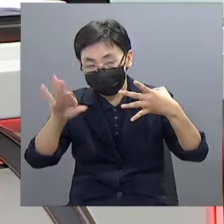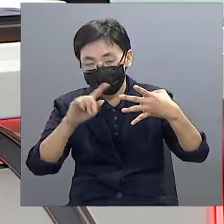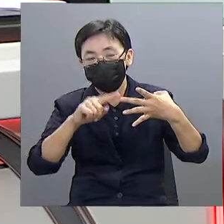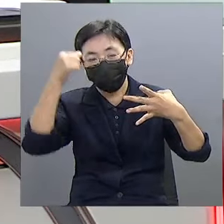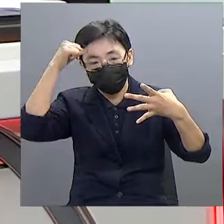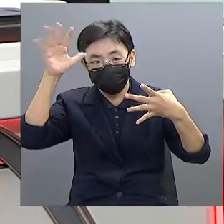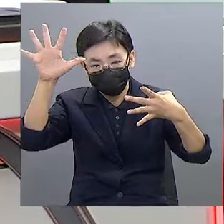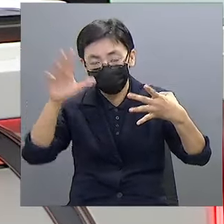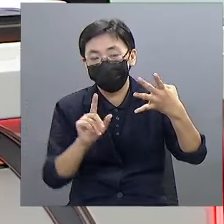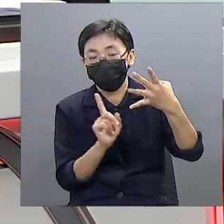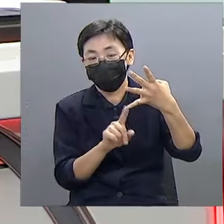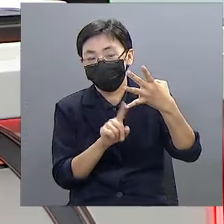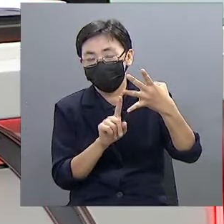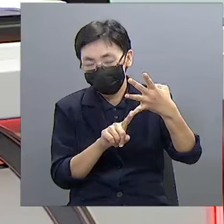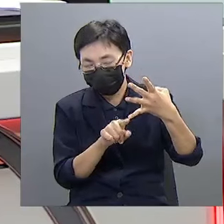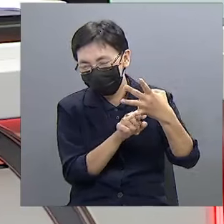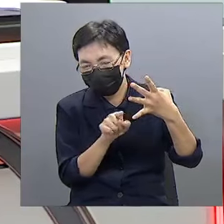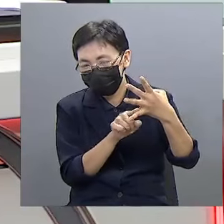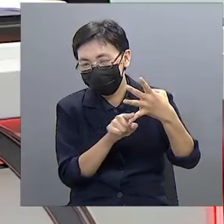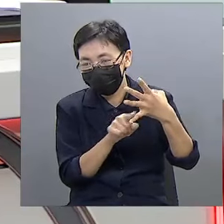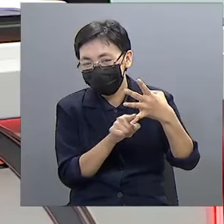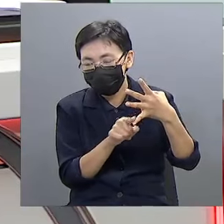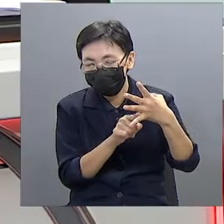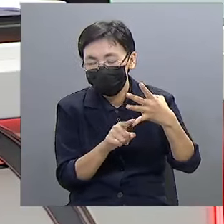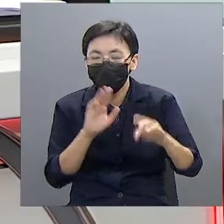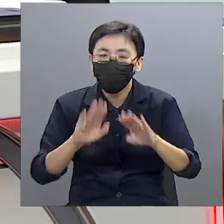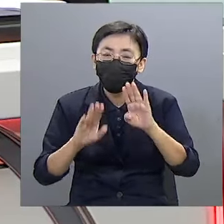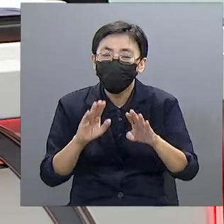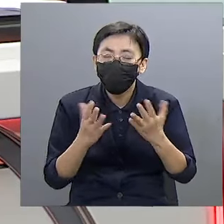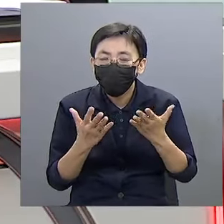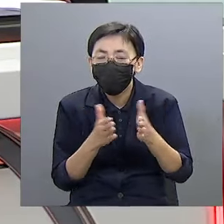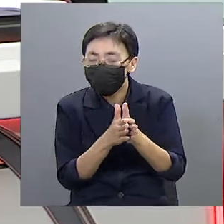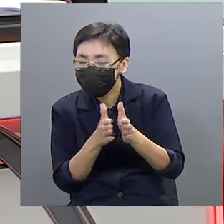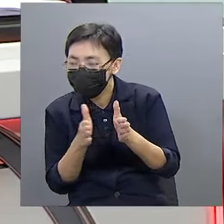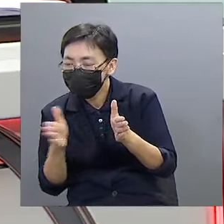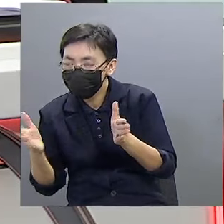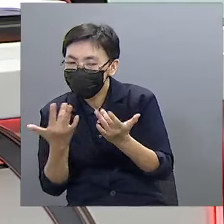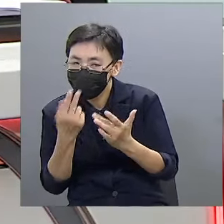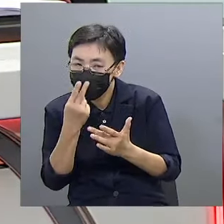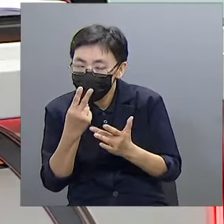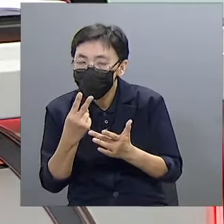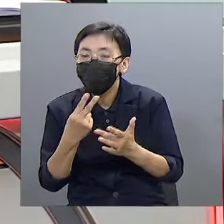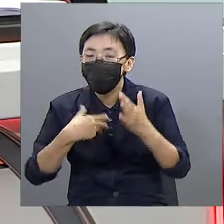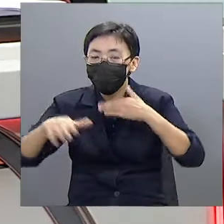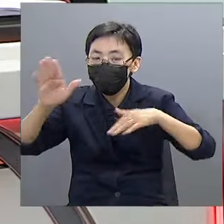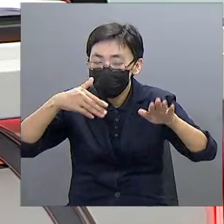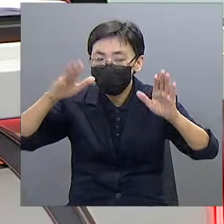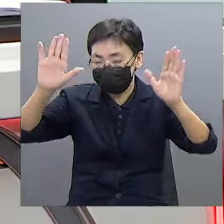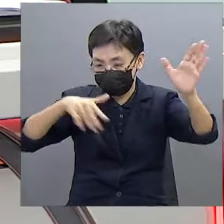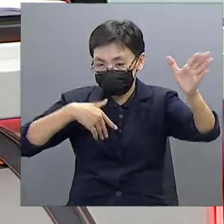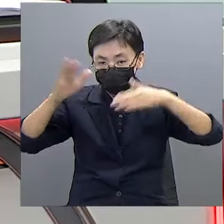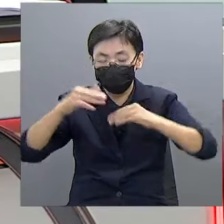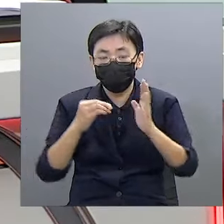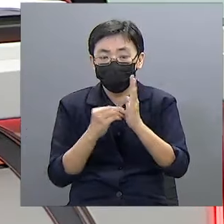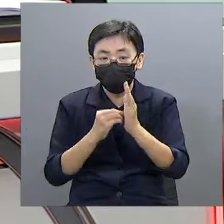หลังจากนี้ไปคงจะต้องใช้เวลาอีกสักระยะหนึ่งเพื่อที่จะติดตามดูว่าการระบาดในพื้นที่กรุงเทพมหานครจะ